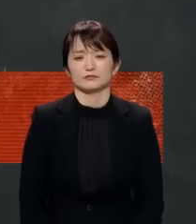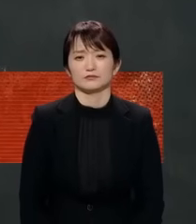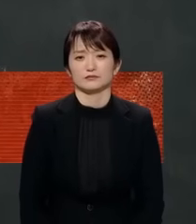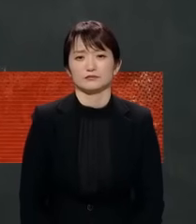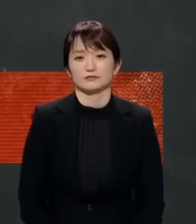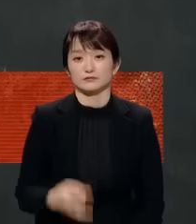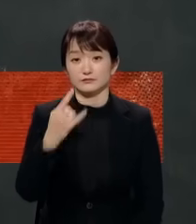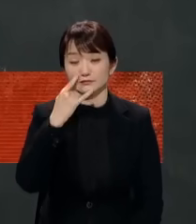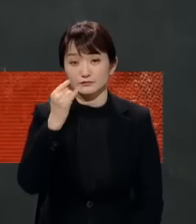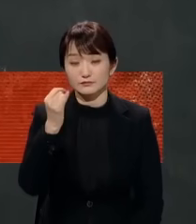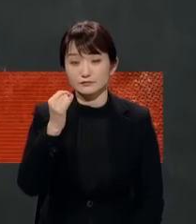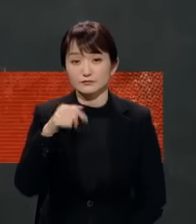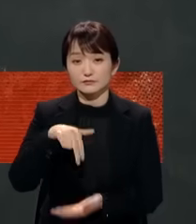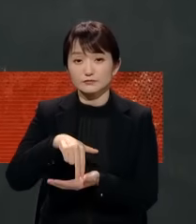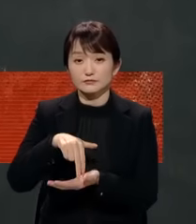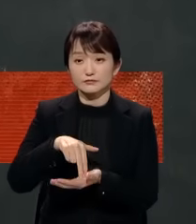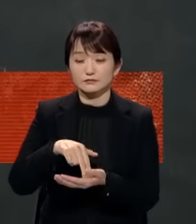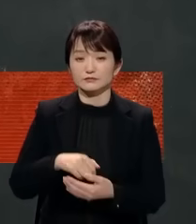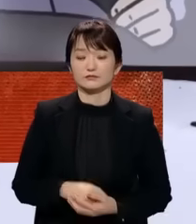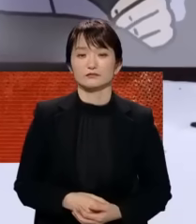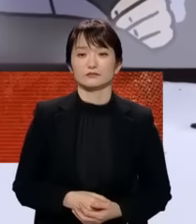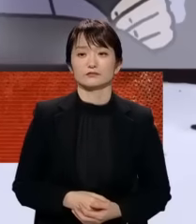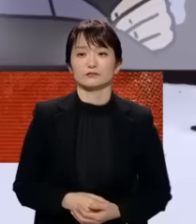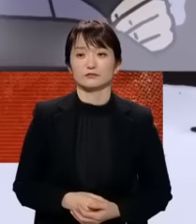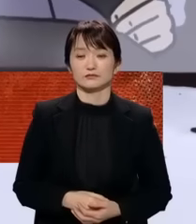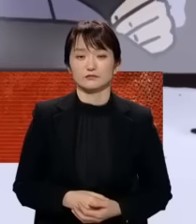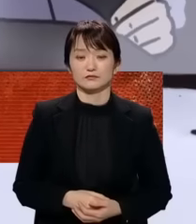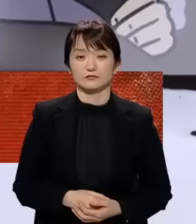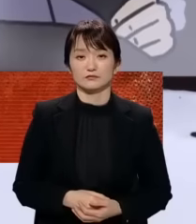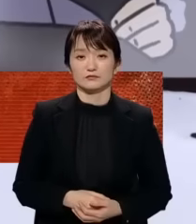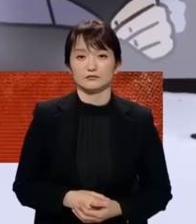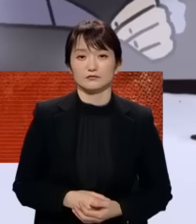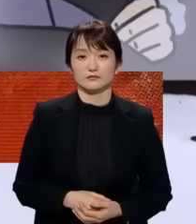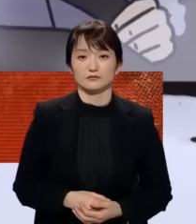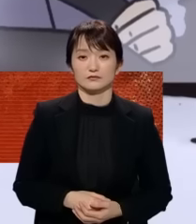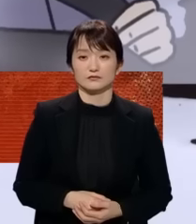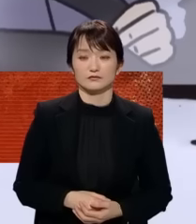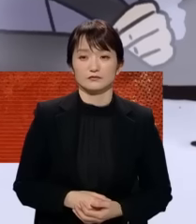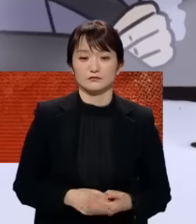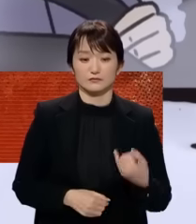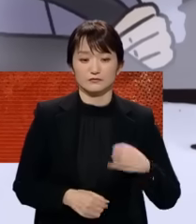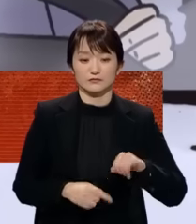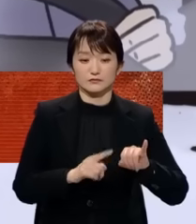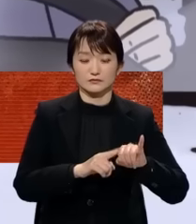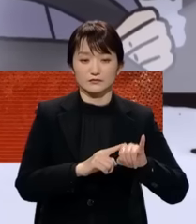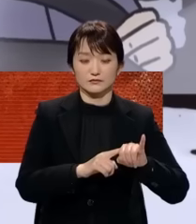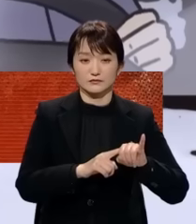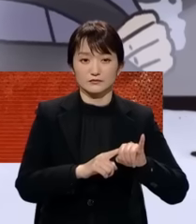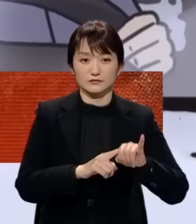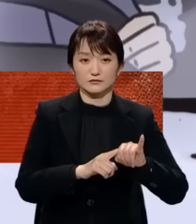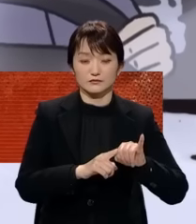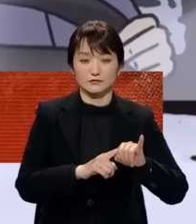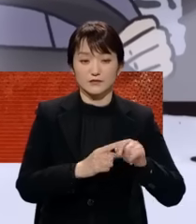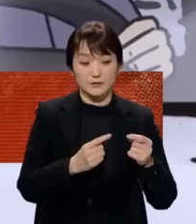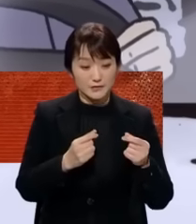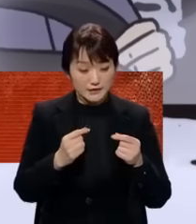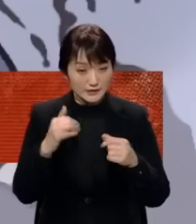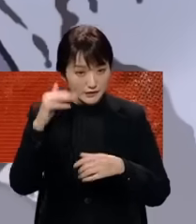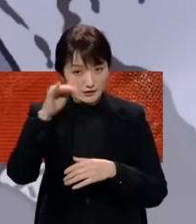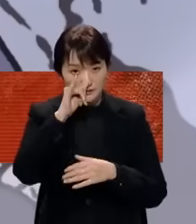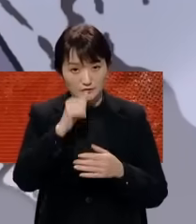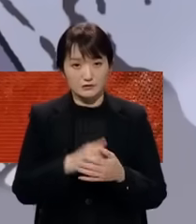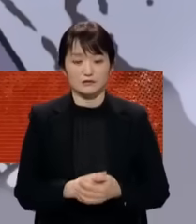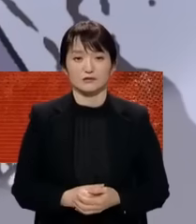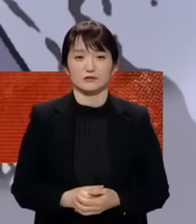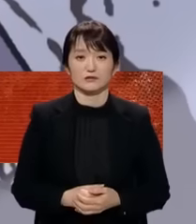하지만 엄마인 제보자는 그렇다고 하더라도 아이 또래 중에서도 이렇게 비슷하게 키큰 아이들이 있다 또 성인으로 오해할 정도로 성숙한